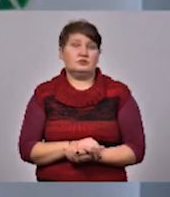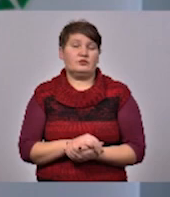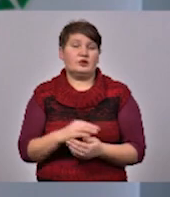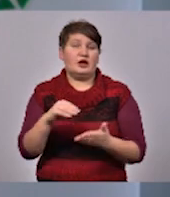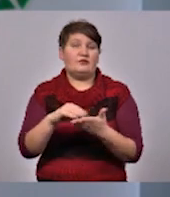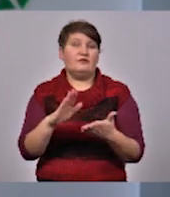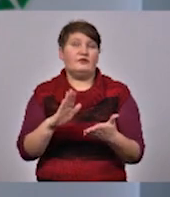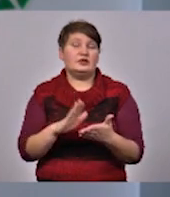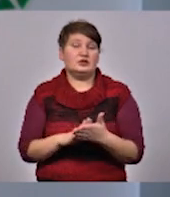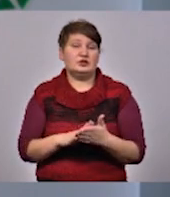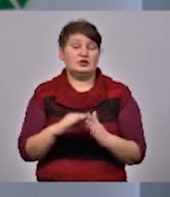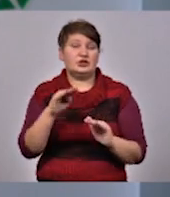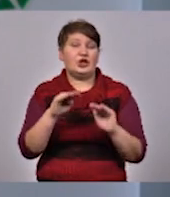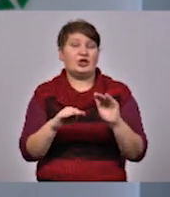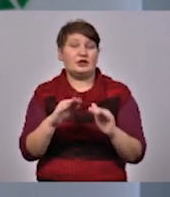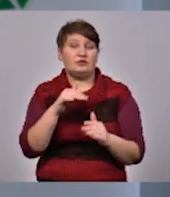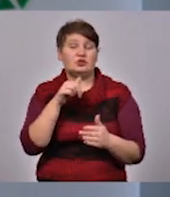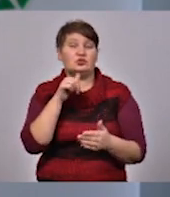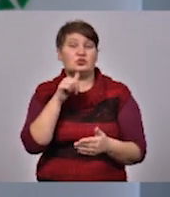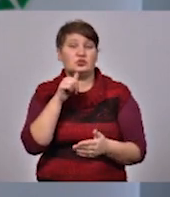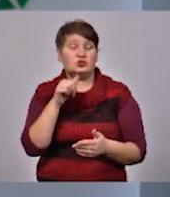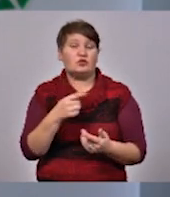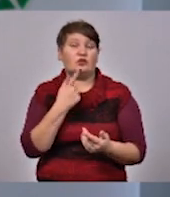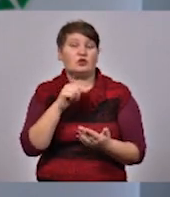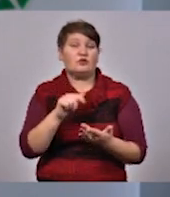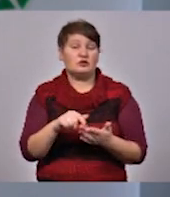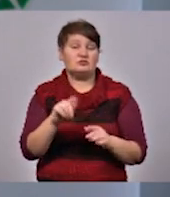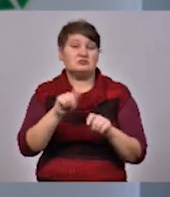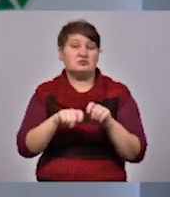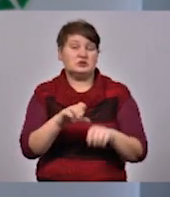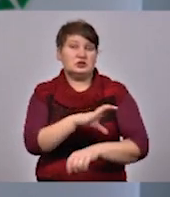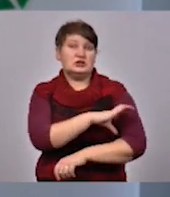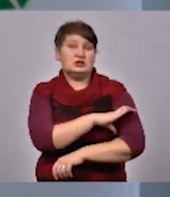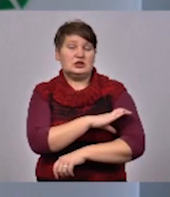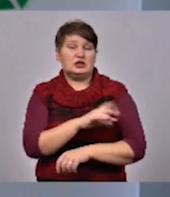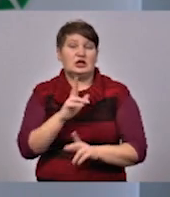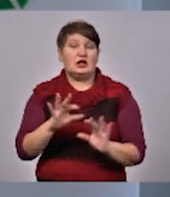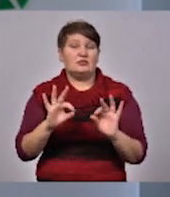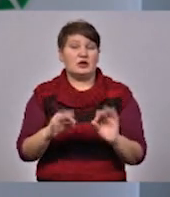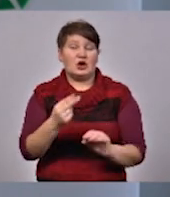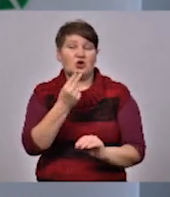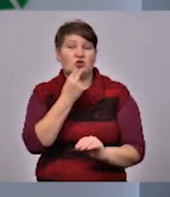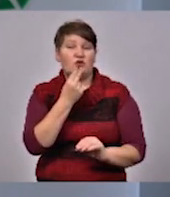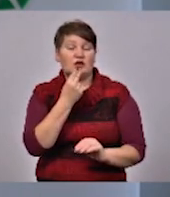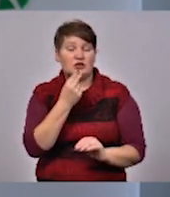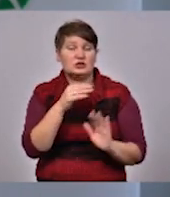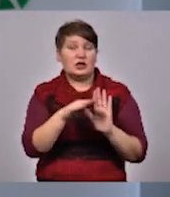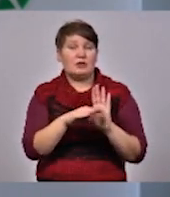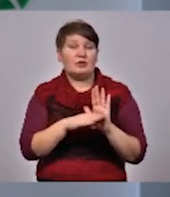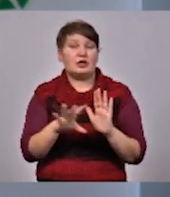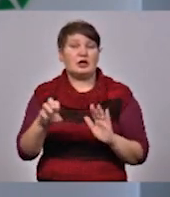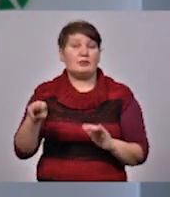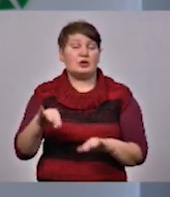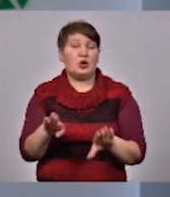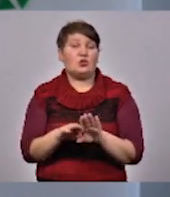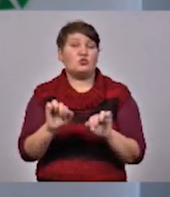Визначити рівень цукру у крові, виміряти артеріальний тиск, дізнатися, як правильно харчуватись при діабеті. Такі можливості отримали учасники акції,